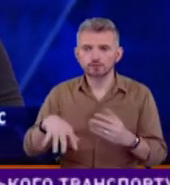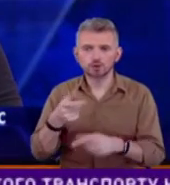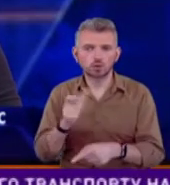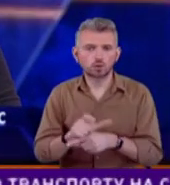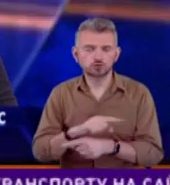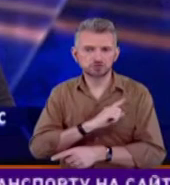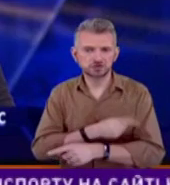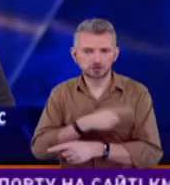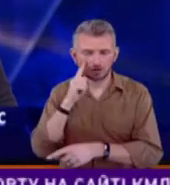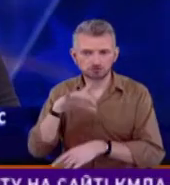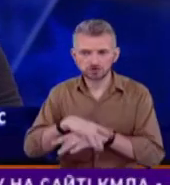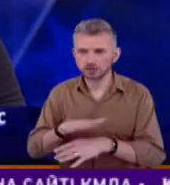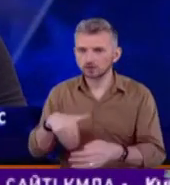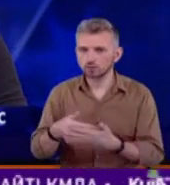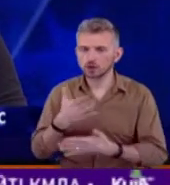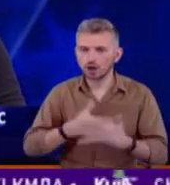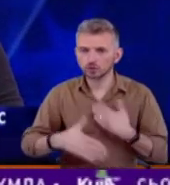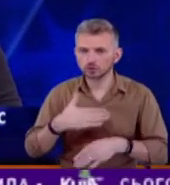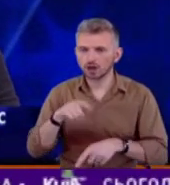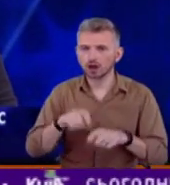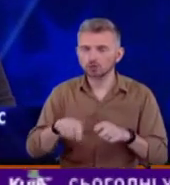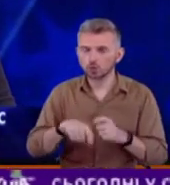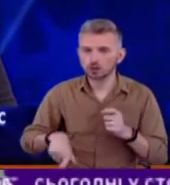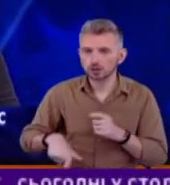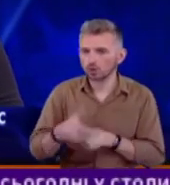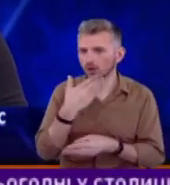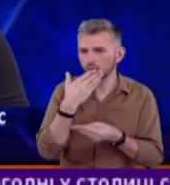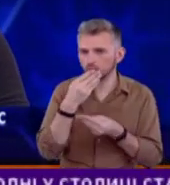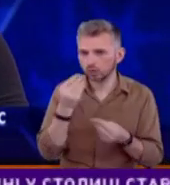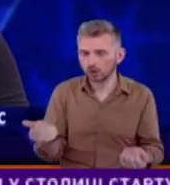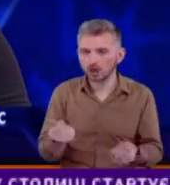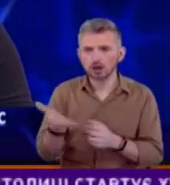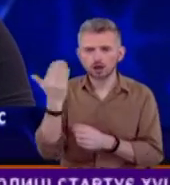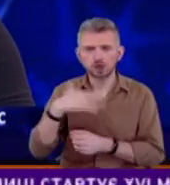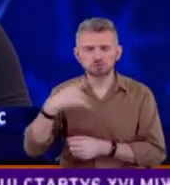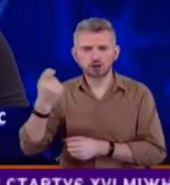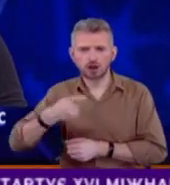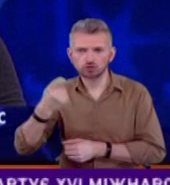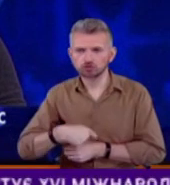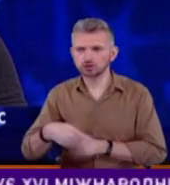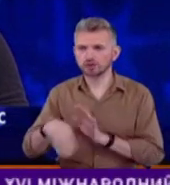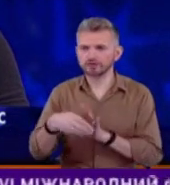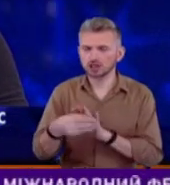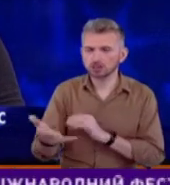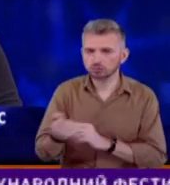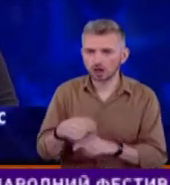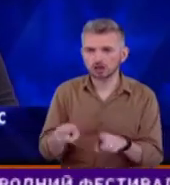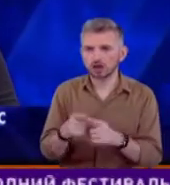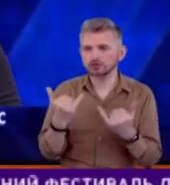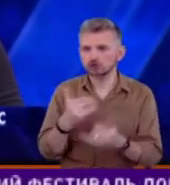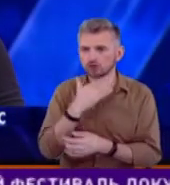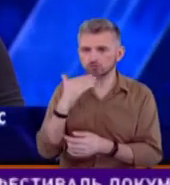сильно отмечали и до сих пор радуются, контроль на дорогах практически исчез. Раньше, да, были гаишники, они, конечно, брали взятки, в принципе, как и сейчас